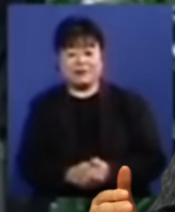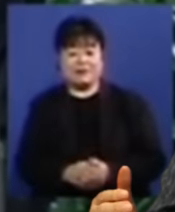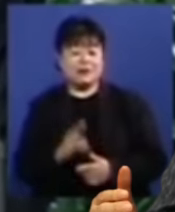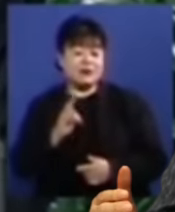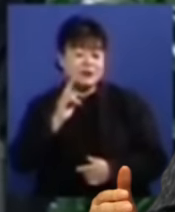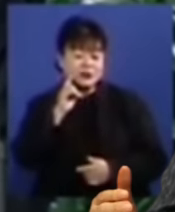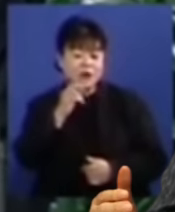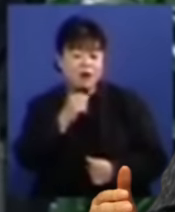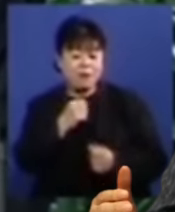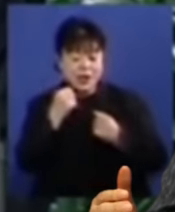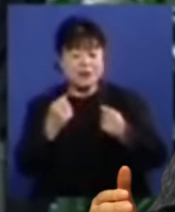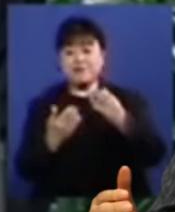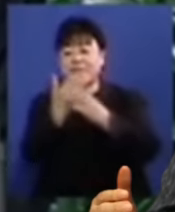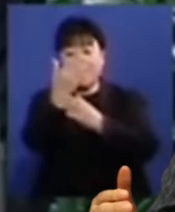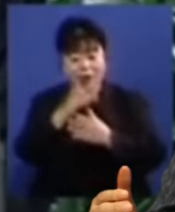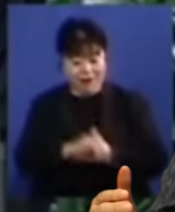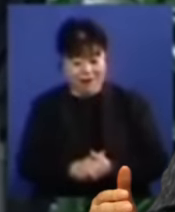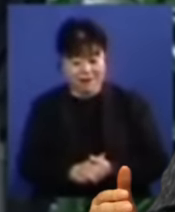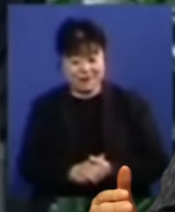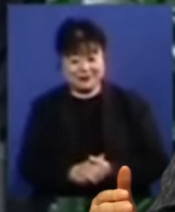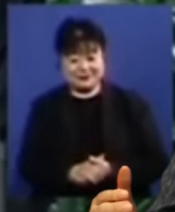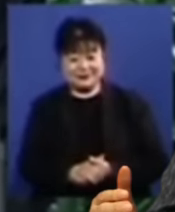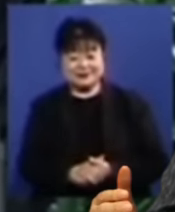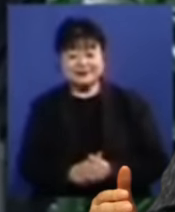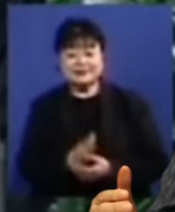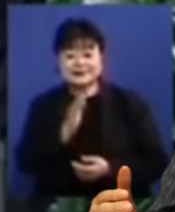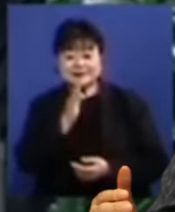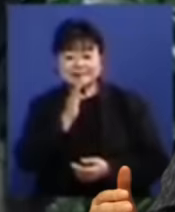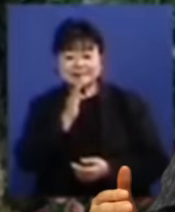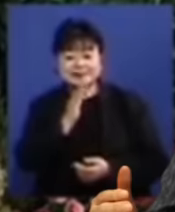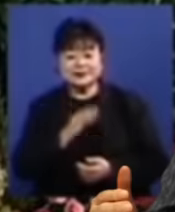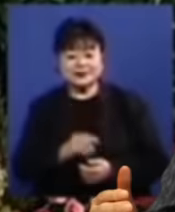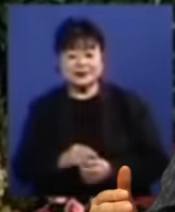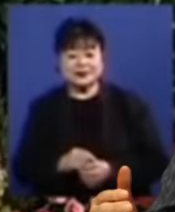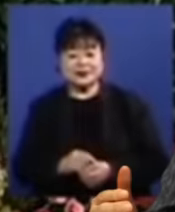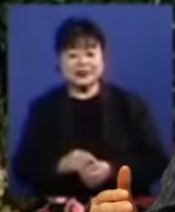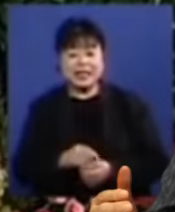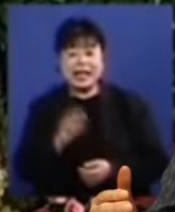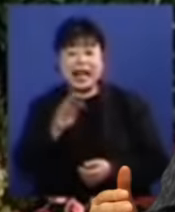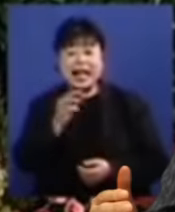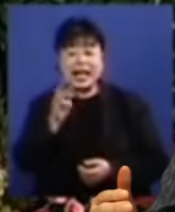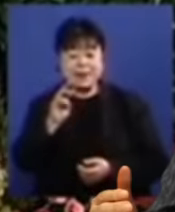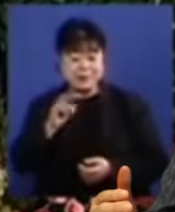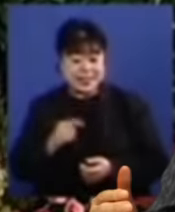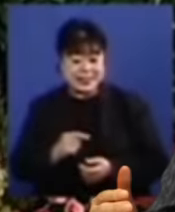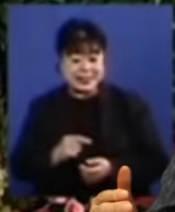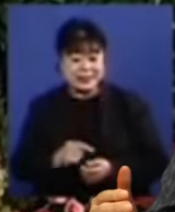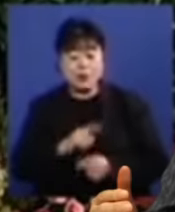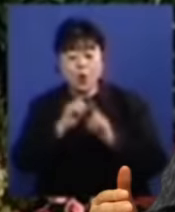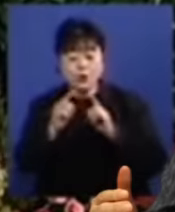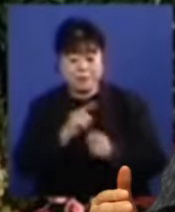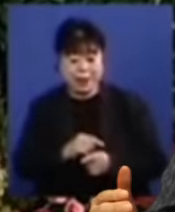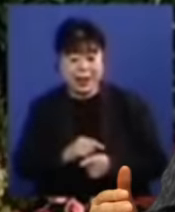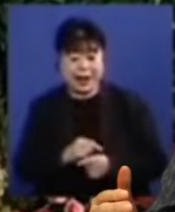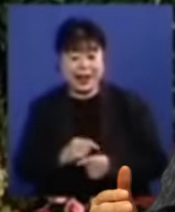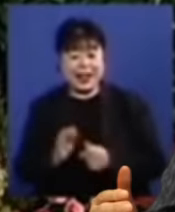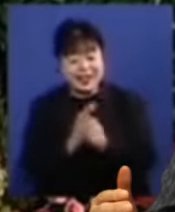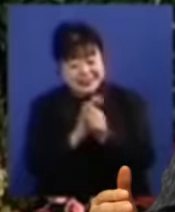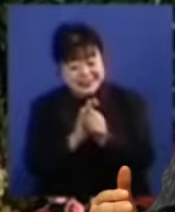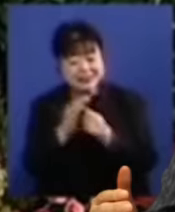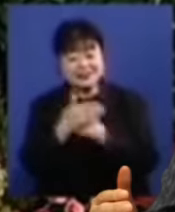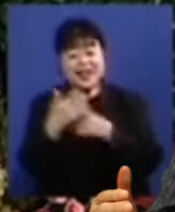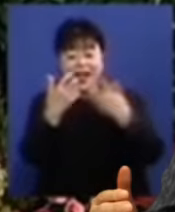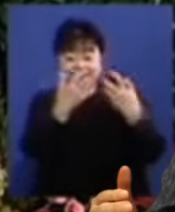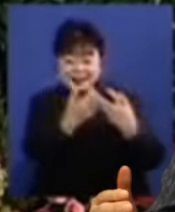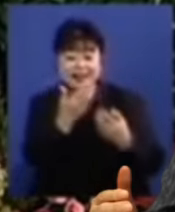굉장한 성과를 거둔다고 말하고 있는 것입니다. 존 칼빈은 우리의 모든 말들은 친절과 은혜로 가득해야 합니다.